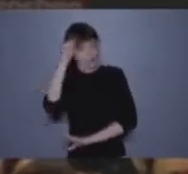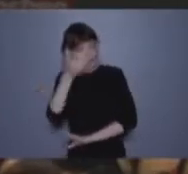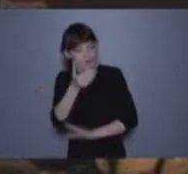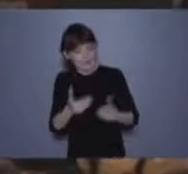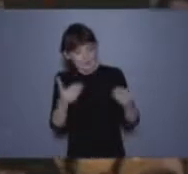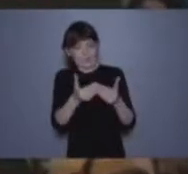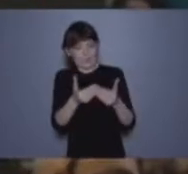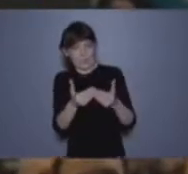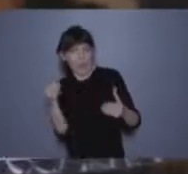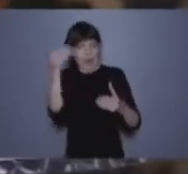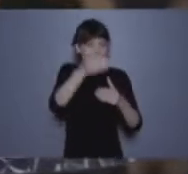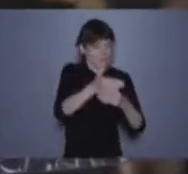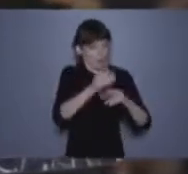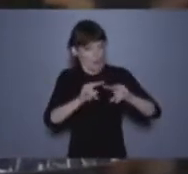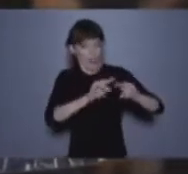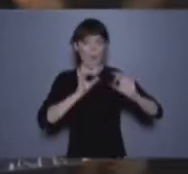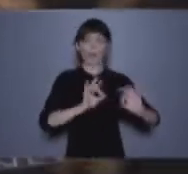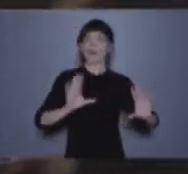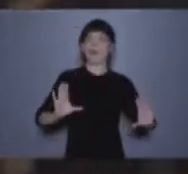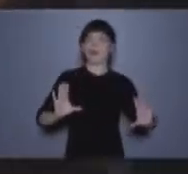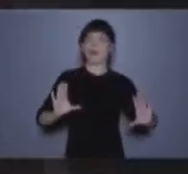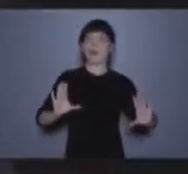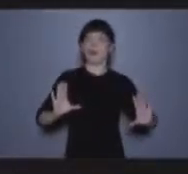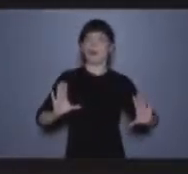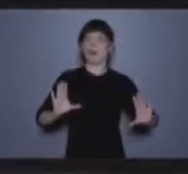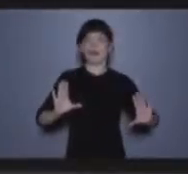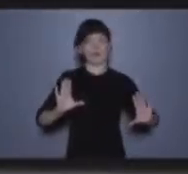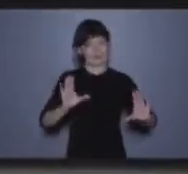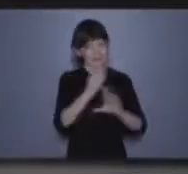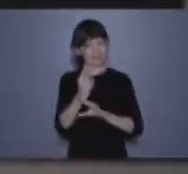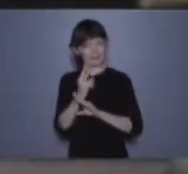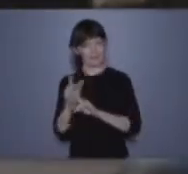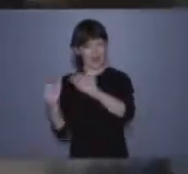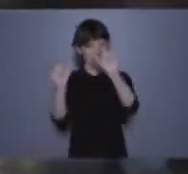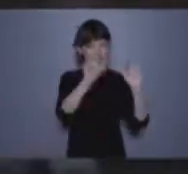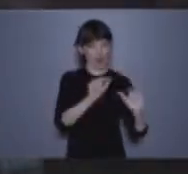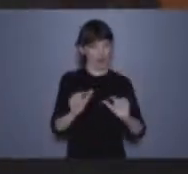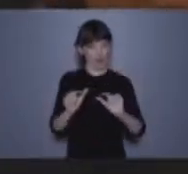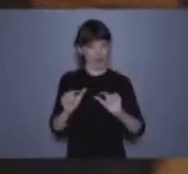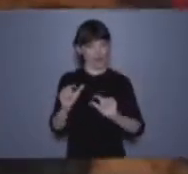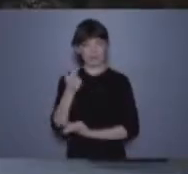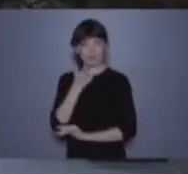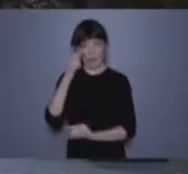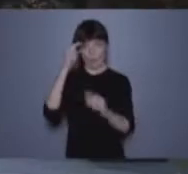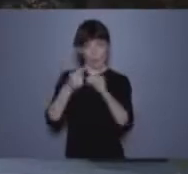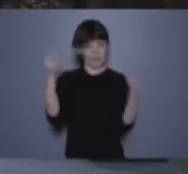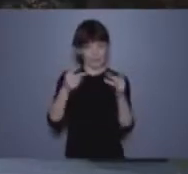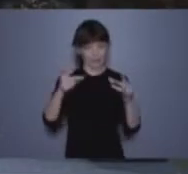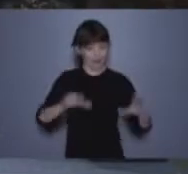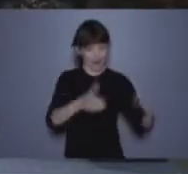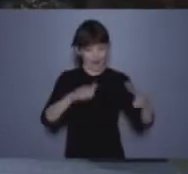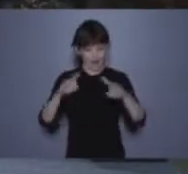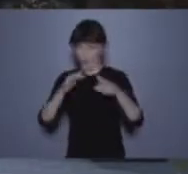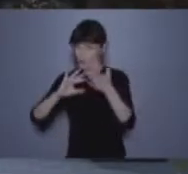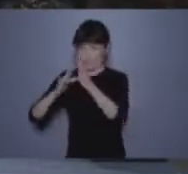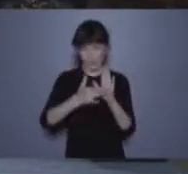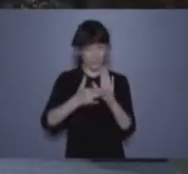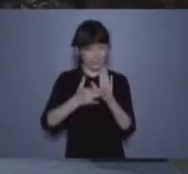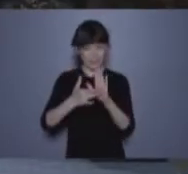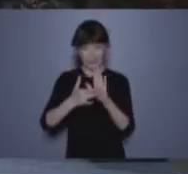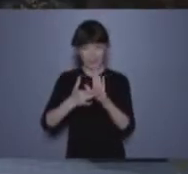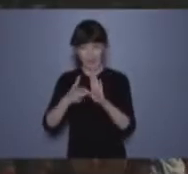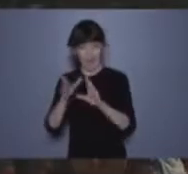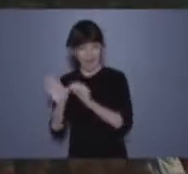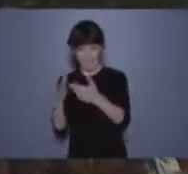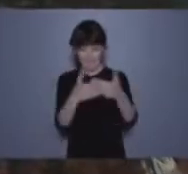en avons partout. Il faut fermer tous les réacteurs qui sont dans le prochain mandat. Tous. Et